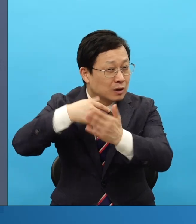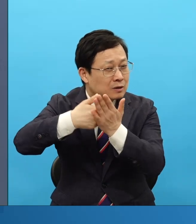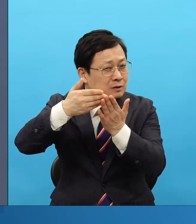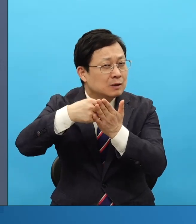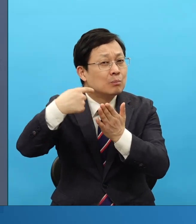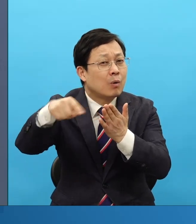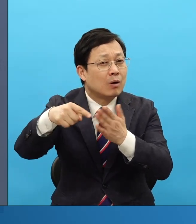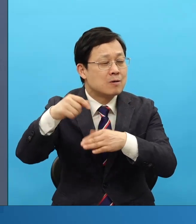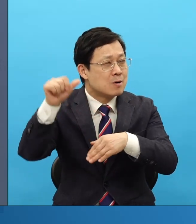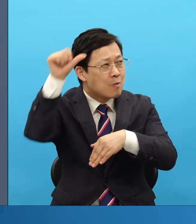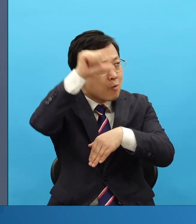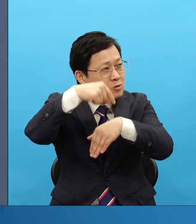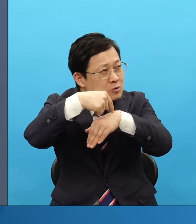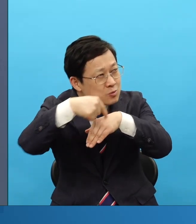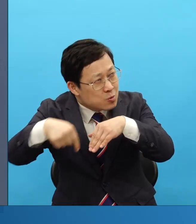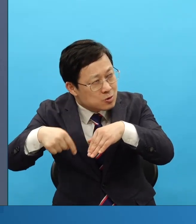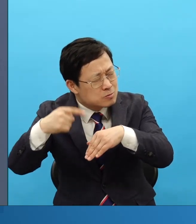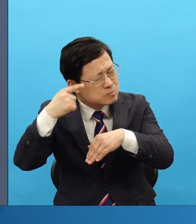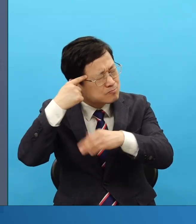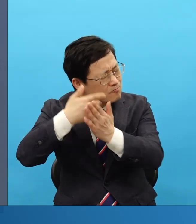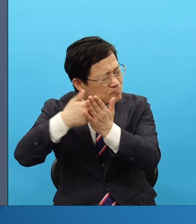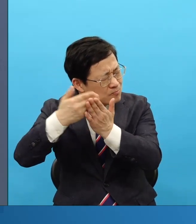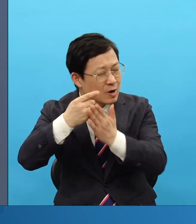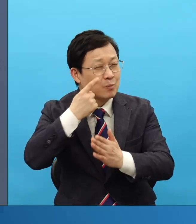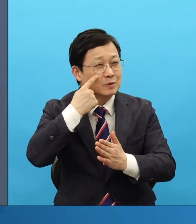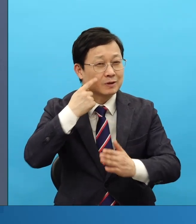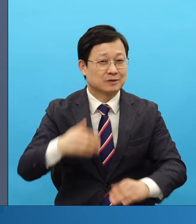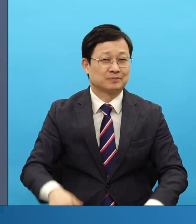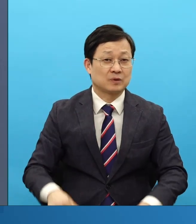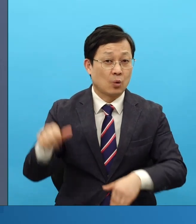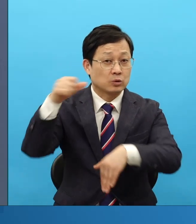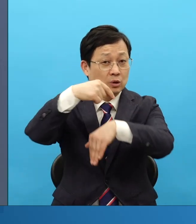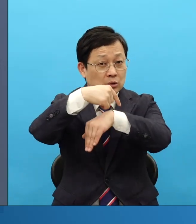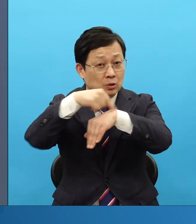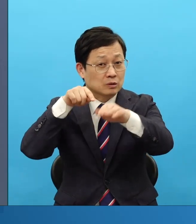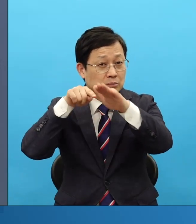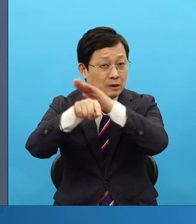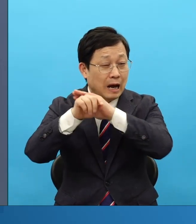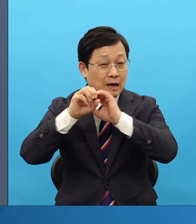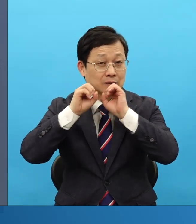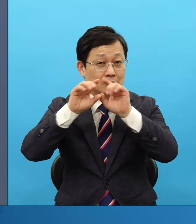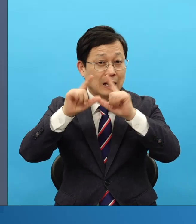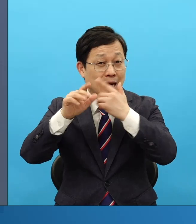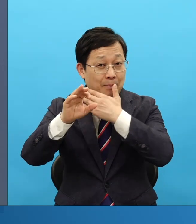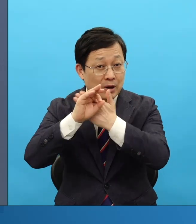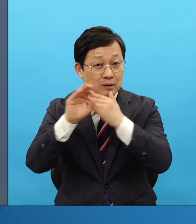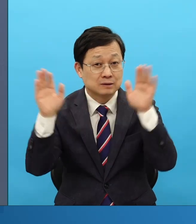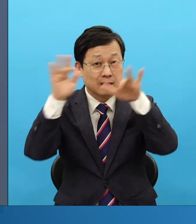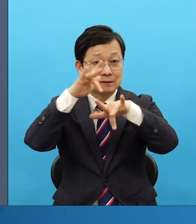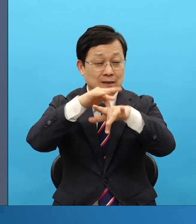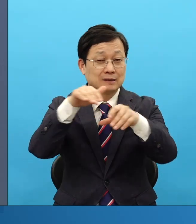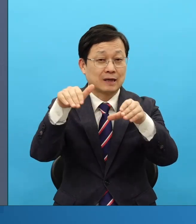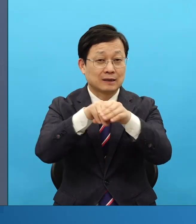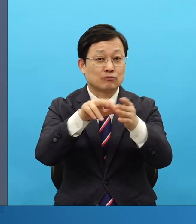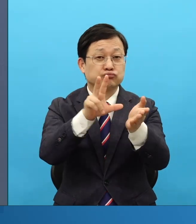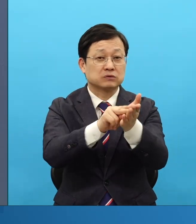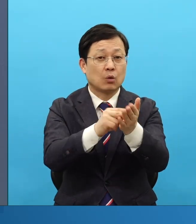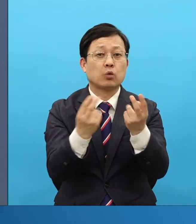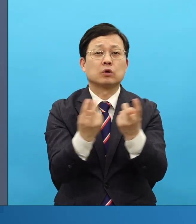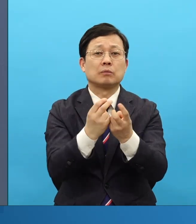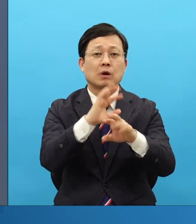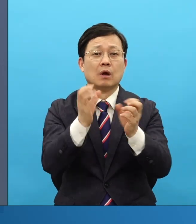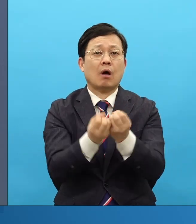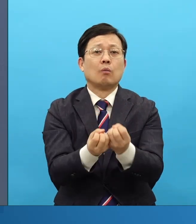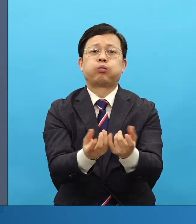why am I saying this? Draw inside of your heads the 그들 안 images of the 살리면 5,000 tribes. 영적 문화, 흑암 문화 완전히 퍼집니다. If we do not give them